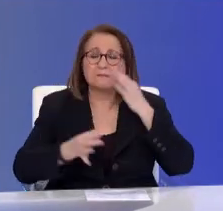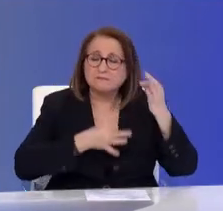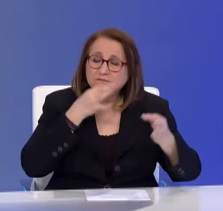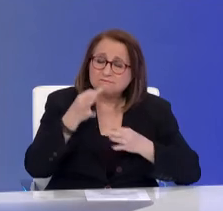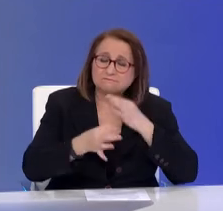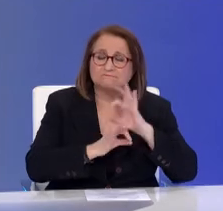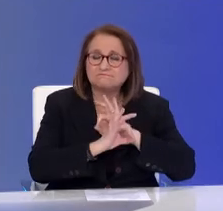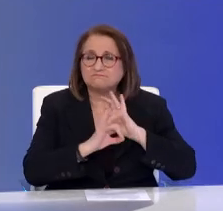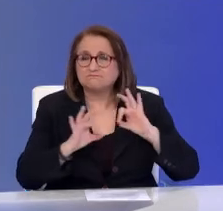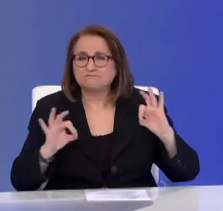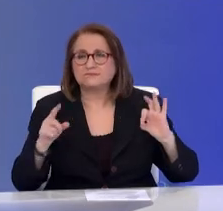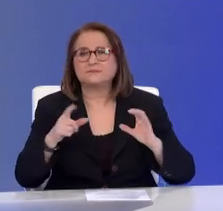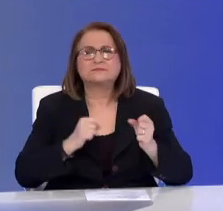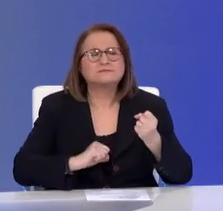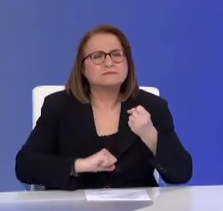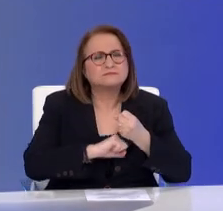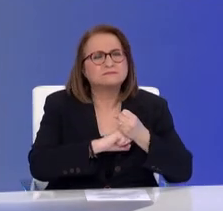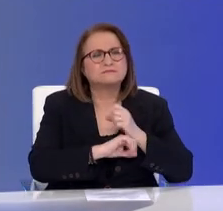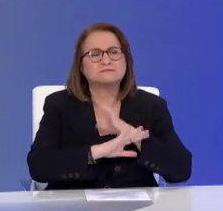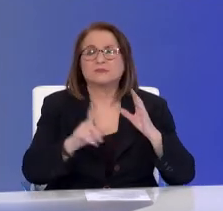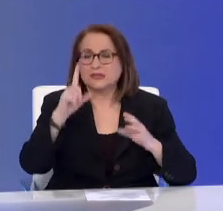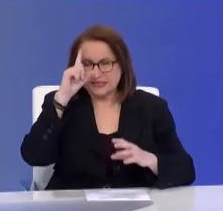Θουκυβίδη και πραγματικά